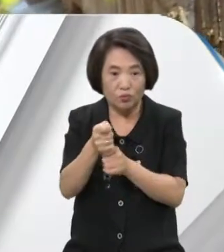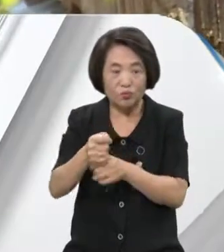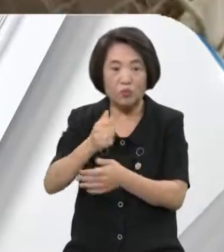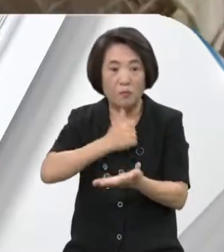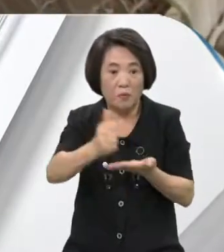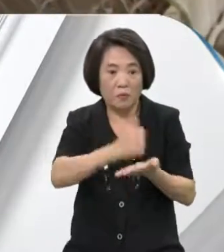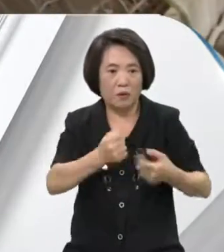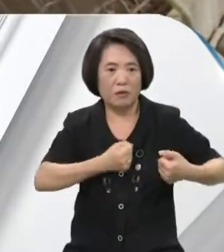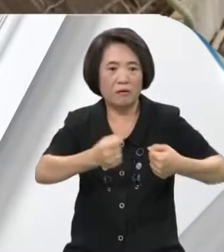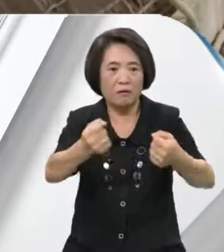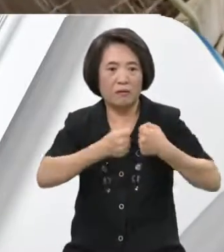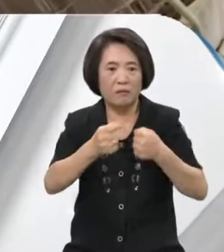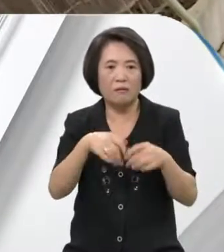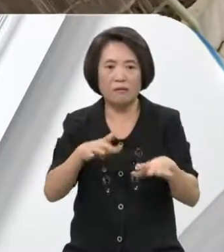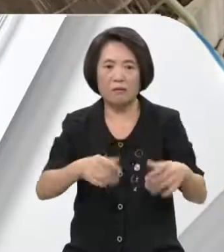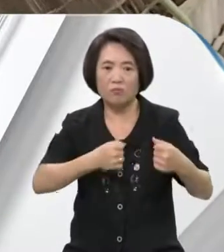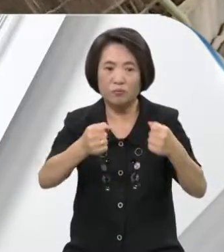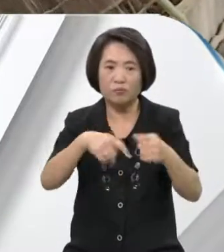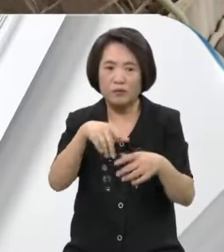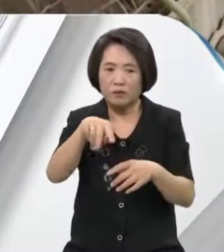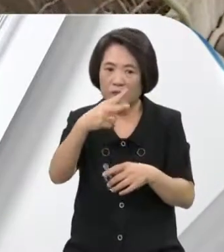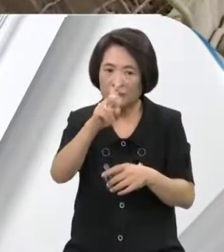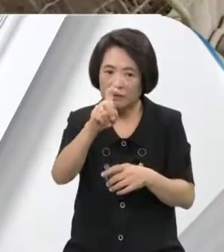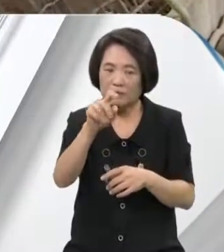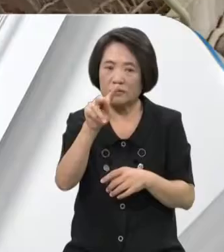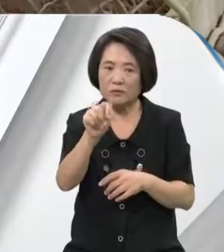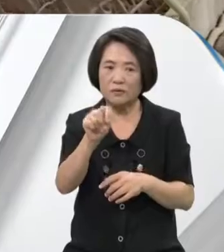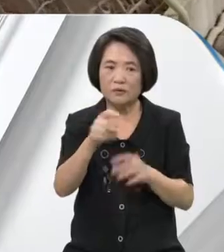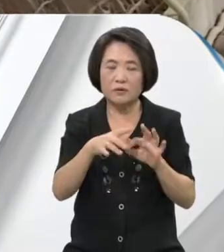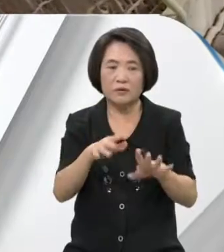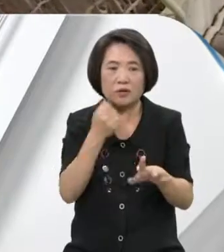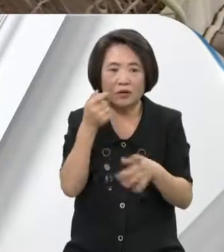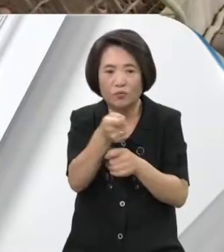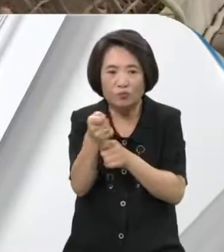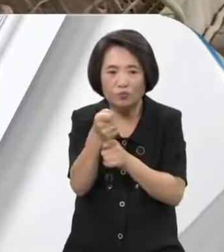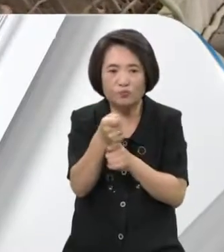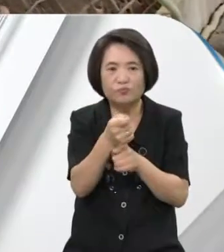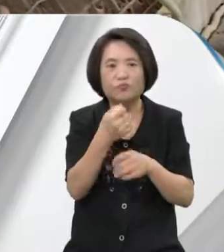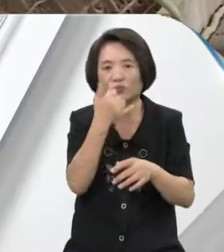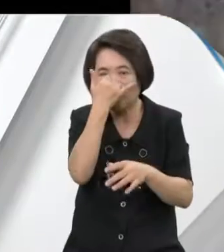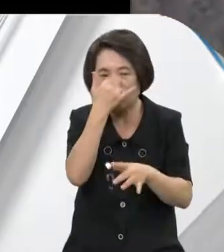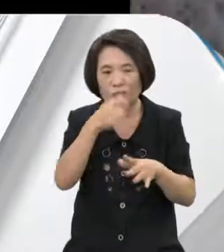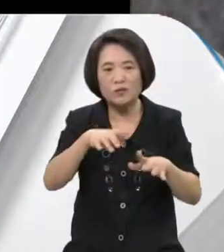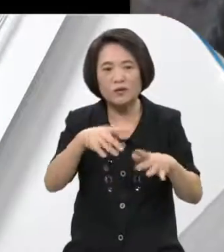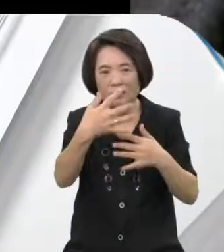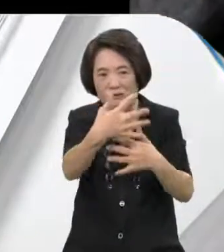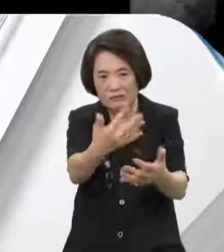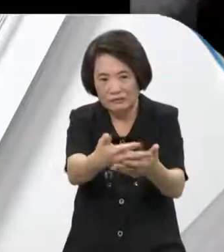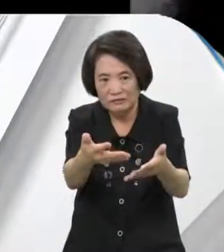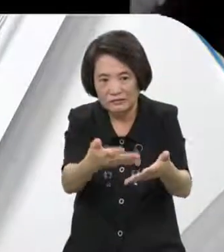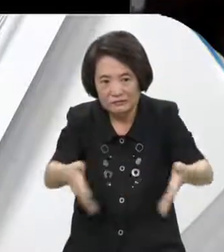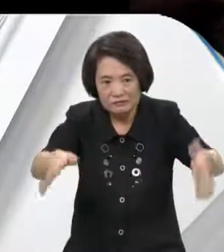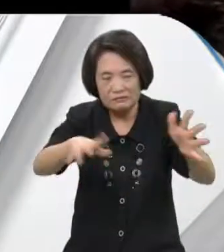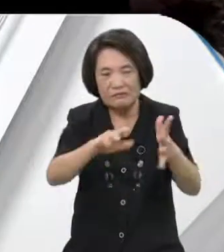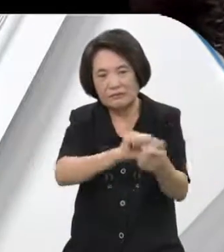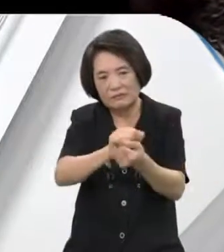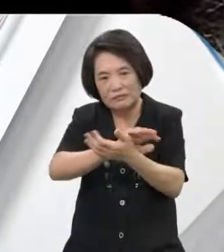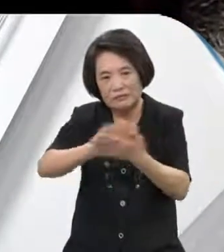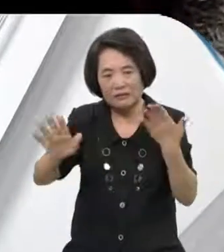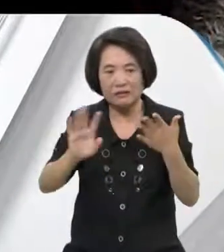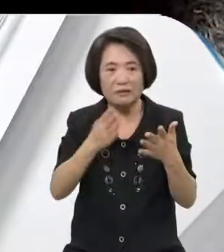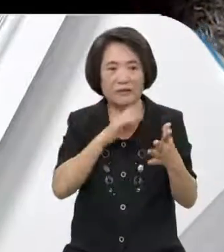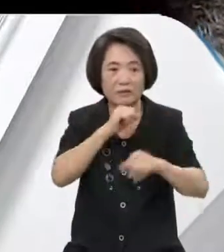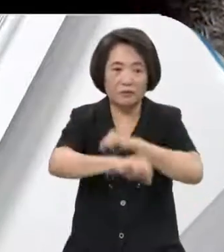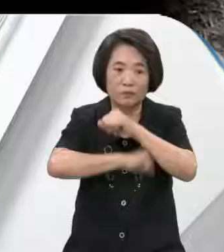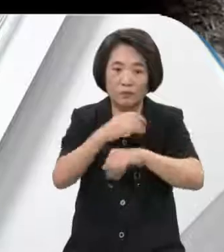内容，因而要流转总共210吨，将油耗零点内细竹篮。不过，最后通